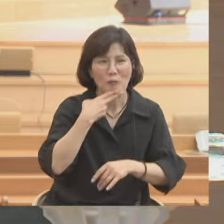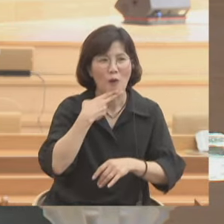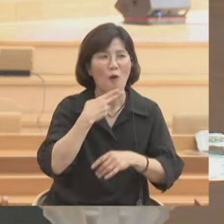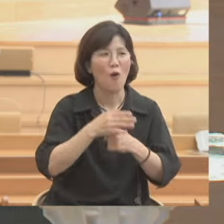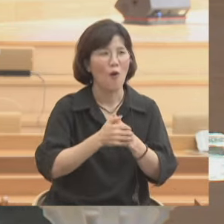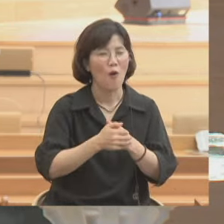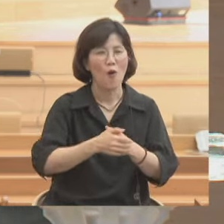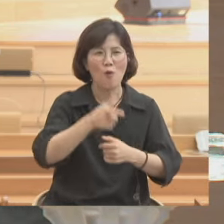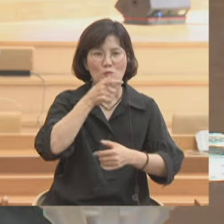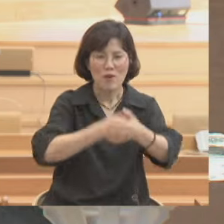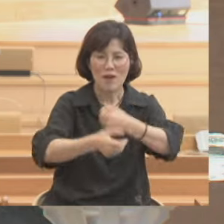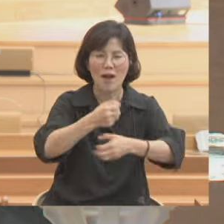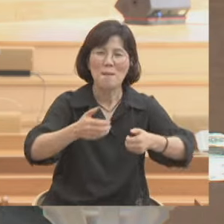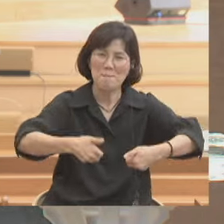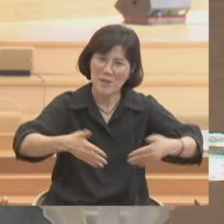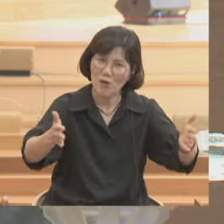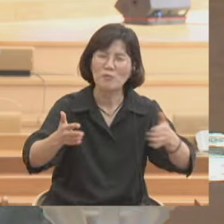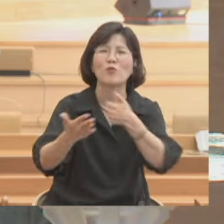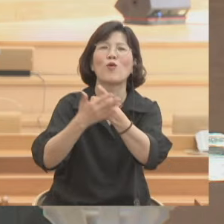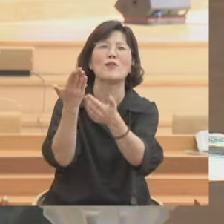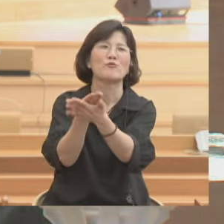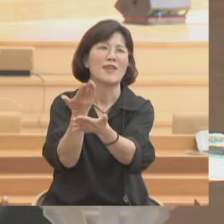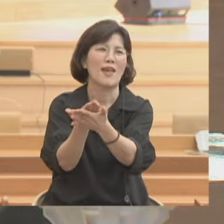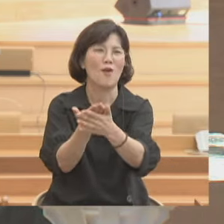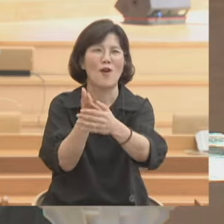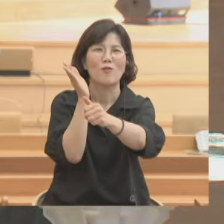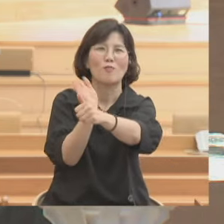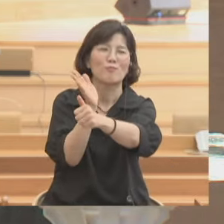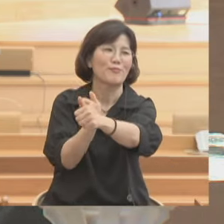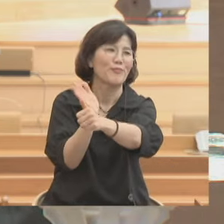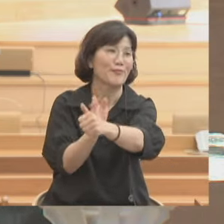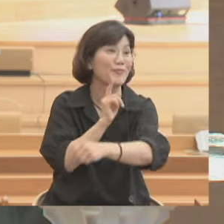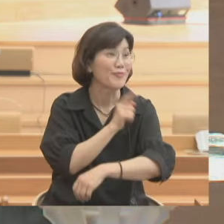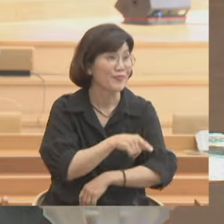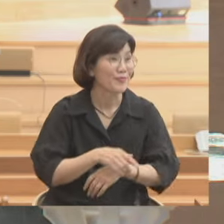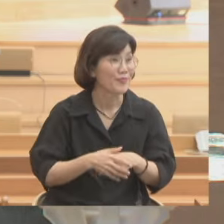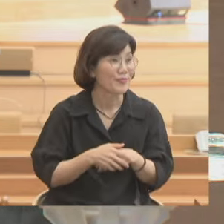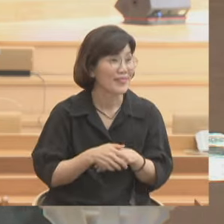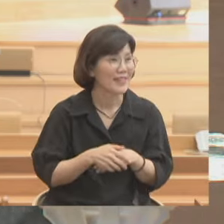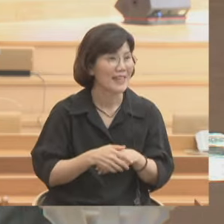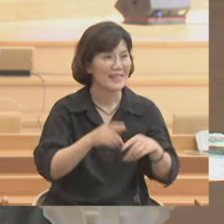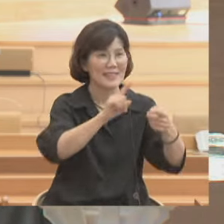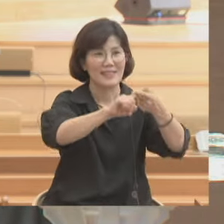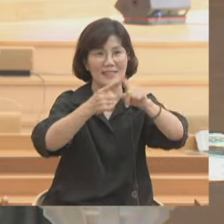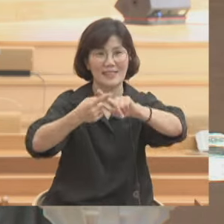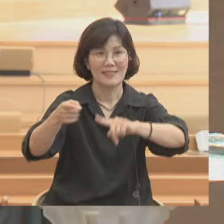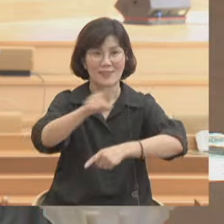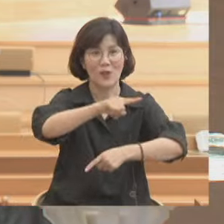여기 물길로 오지 않도록 해주세요 요청해요. 이 두 사람의 대화가 육체의